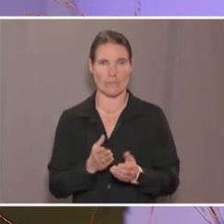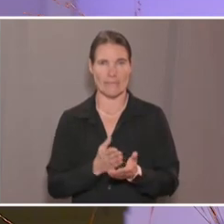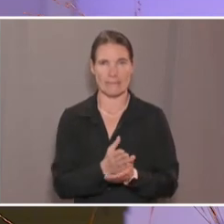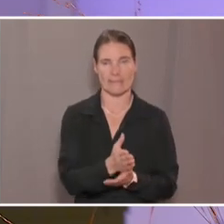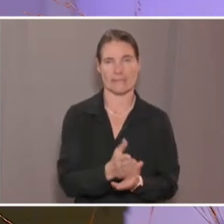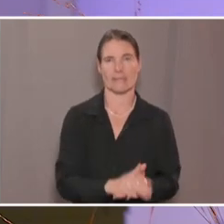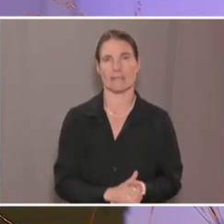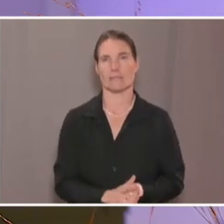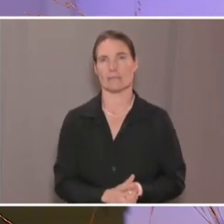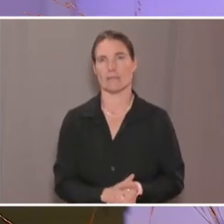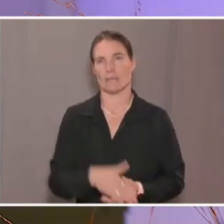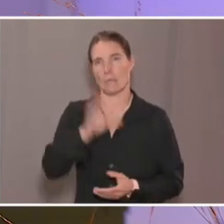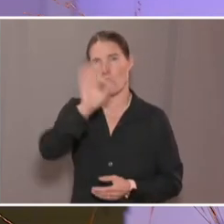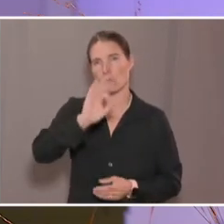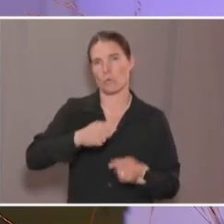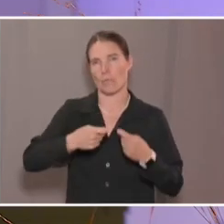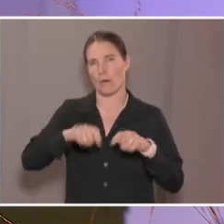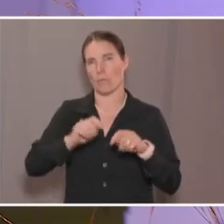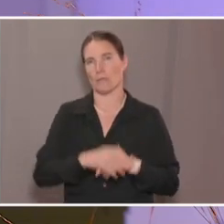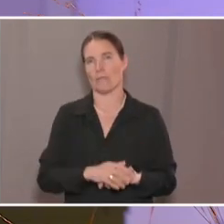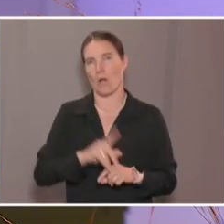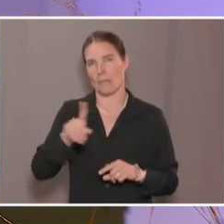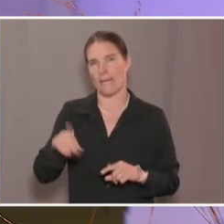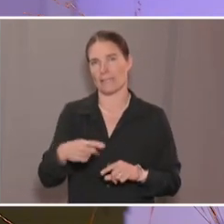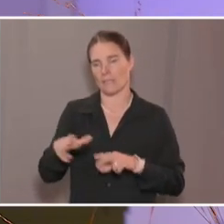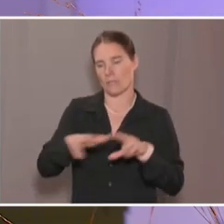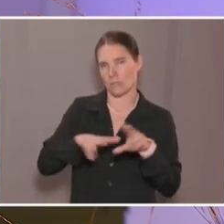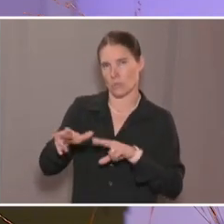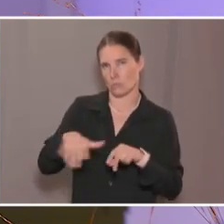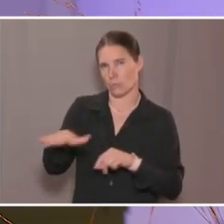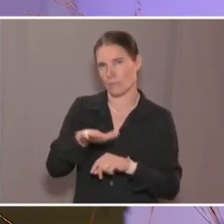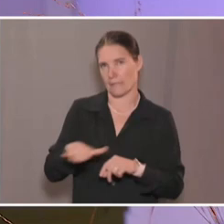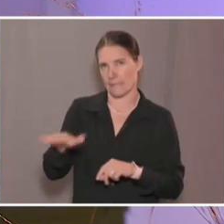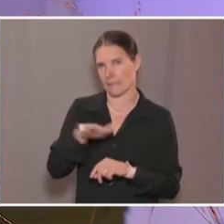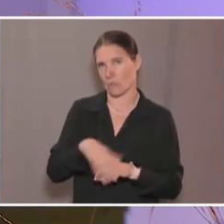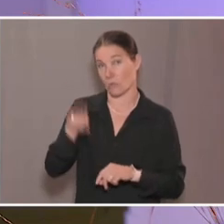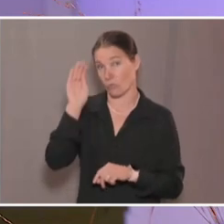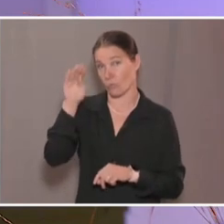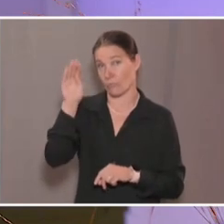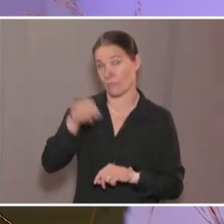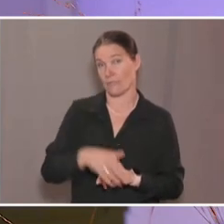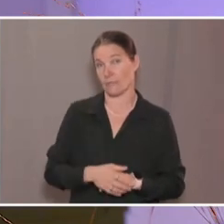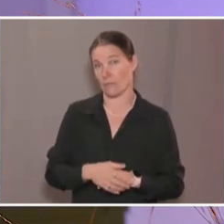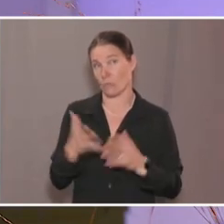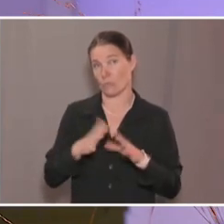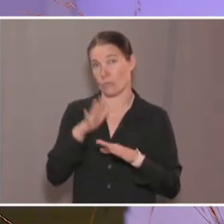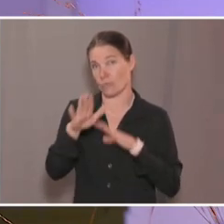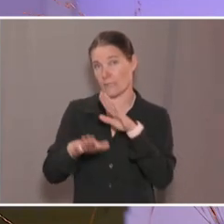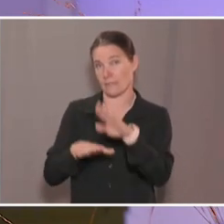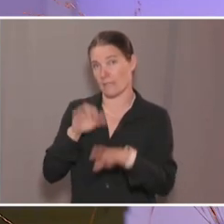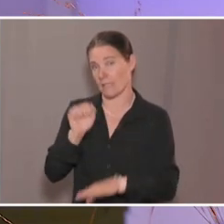beim Hochschulbau wie auch in anderen Infrastrukturbereichen auch zukünftig große Schritte gehen zu